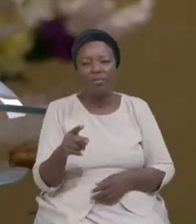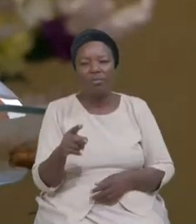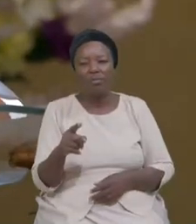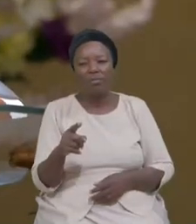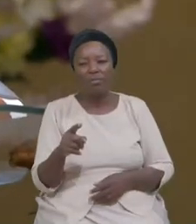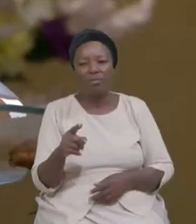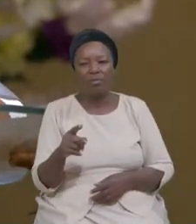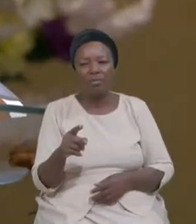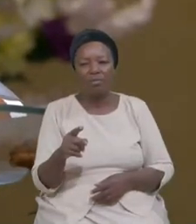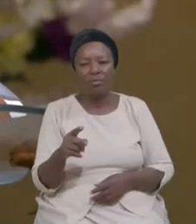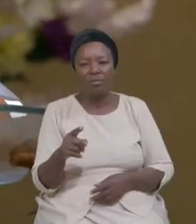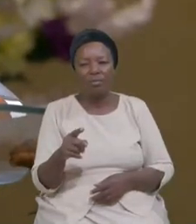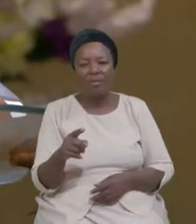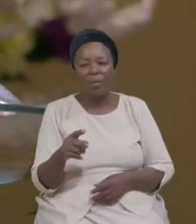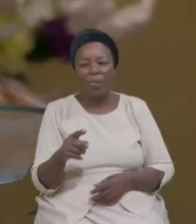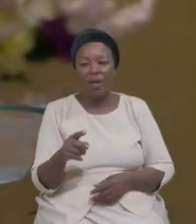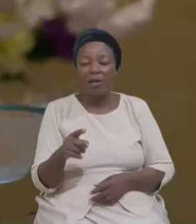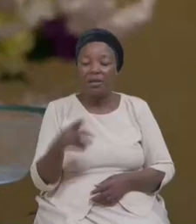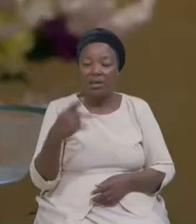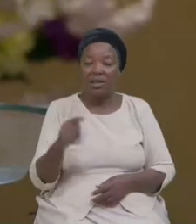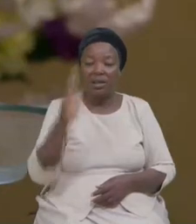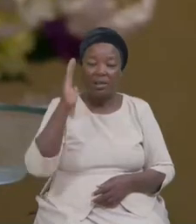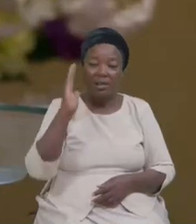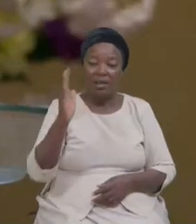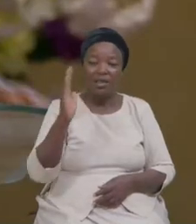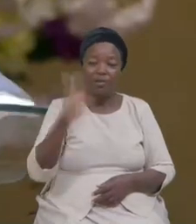Le diable a des problèmes.